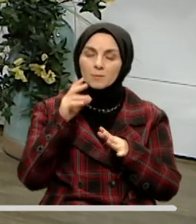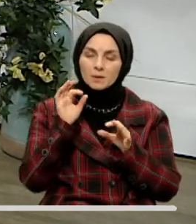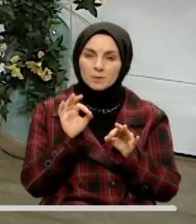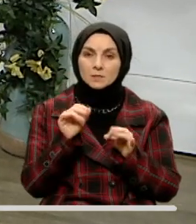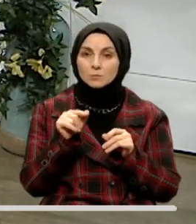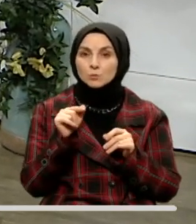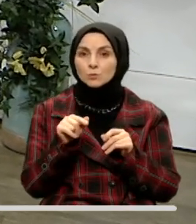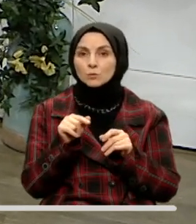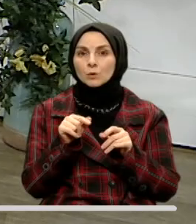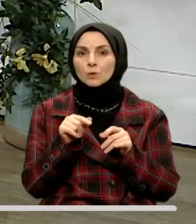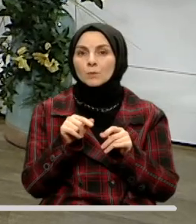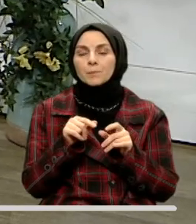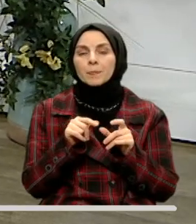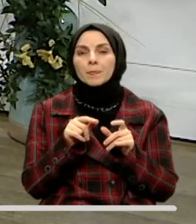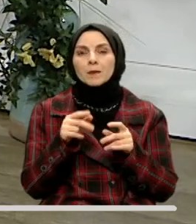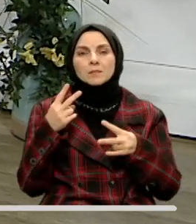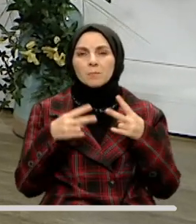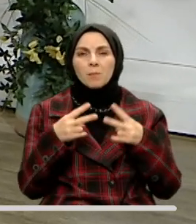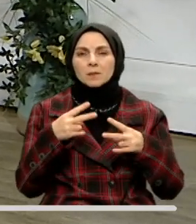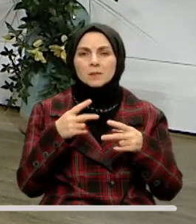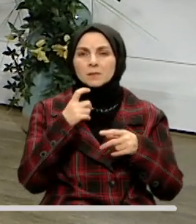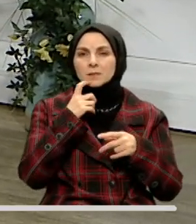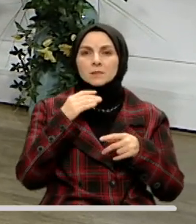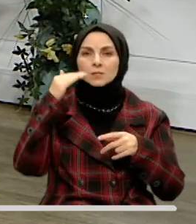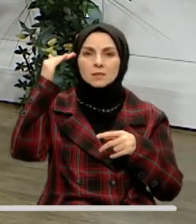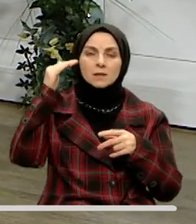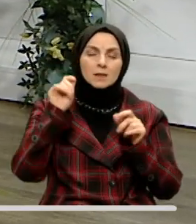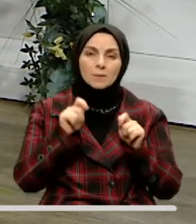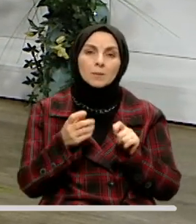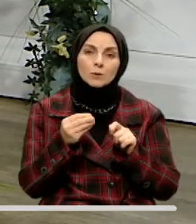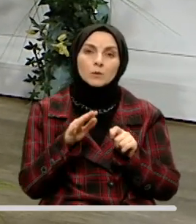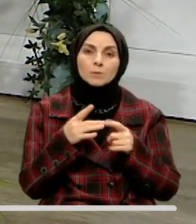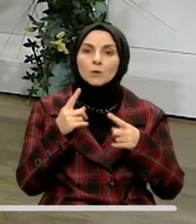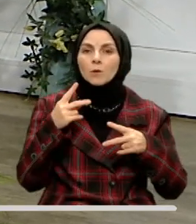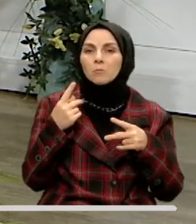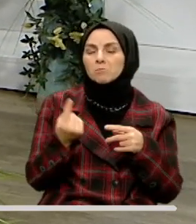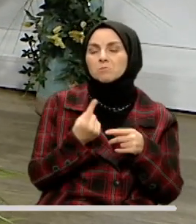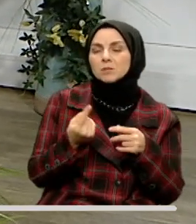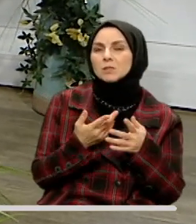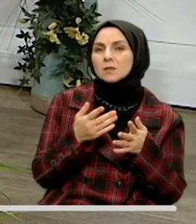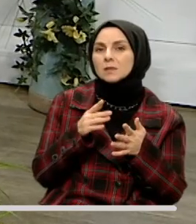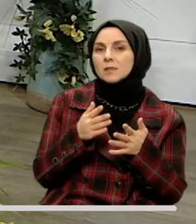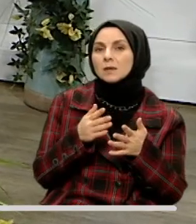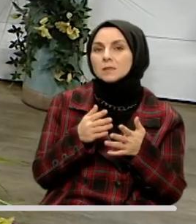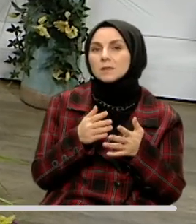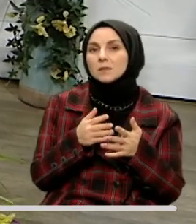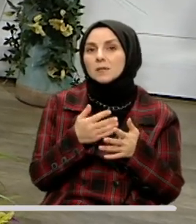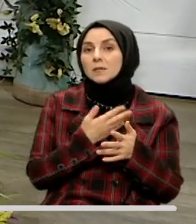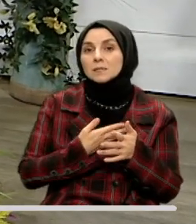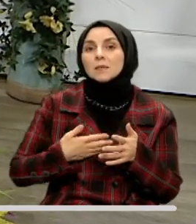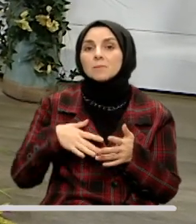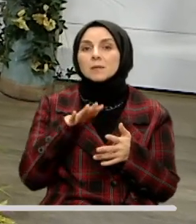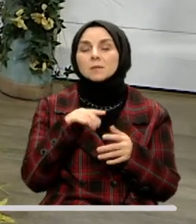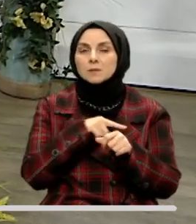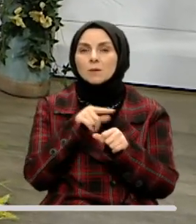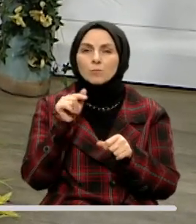sordum. Bazen hakikaten bizler yetişkinler de yapabiliyoruz ama gençken daha çok olabiliyor. Bir şeylere çok ön yargılı olabiliyoruz. Hani sevmediğimiz an ya